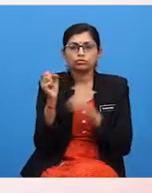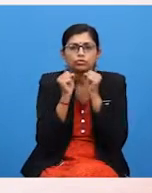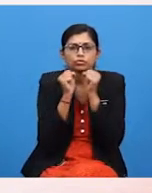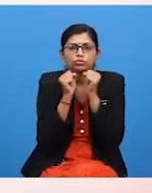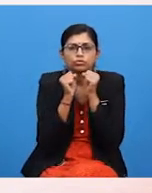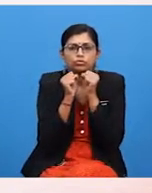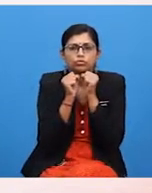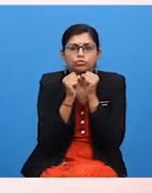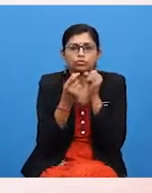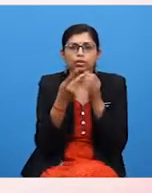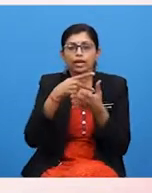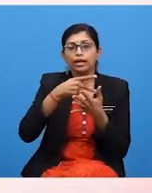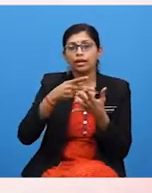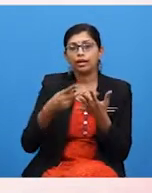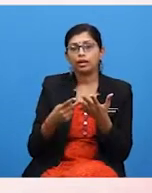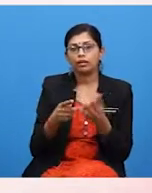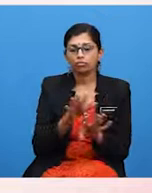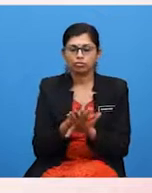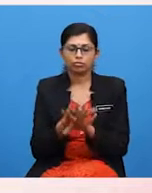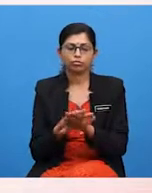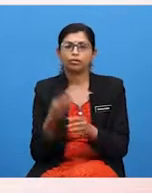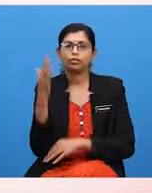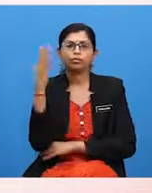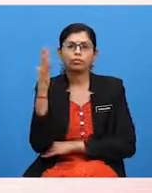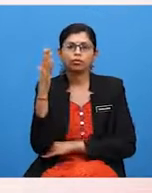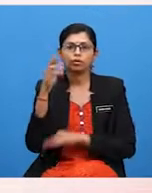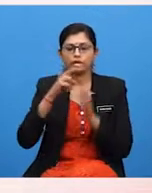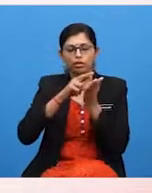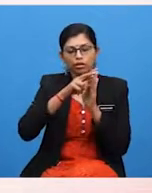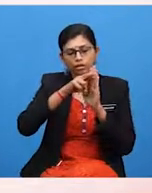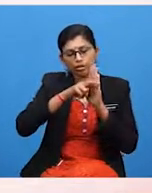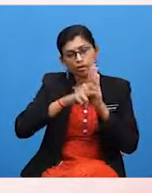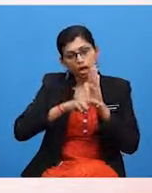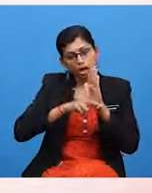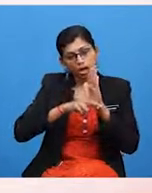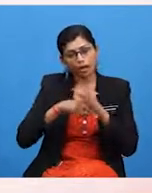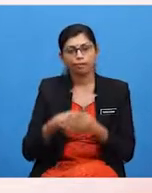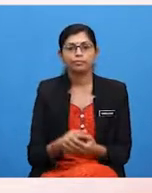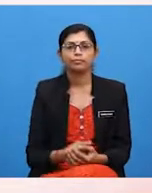pertumbuhan pada kebanyakan pokok adalah rendah.